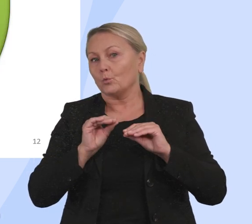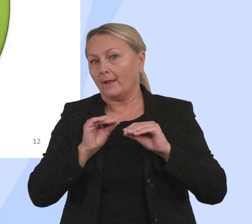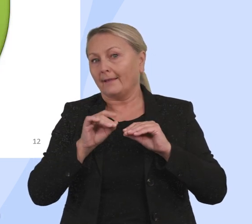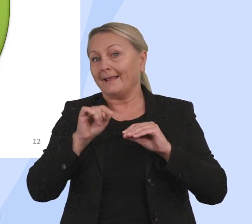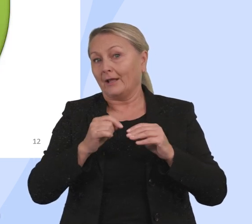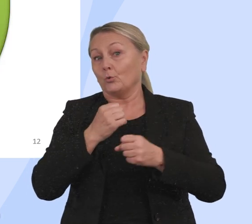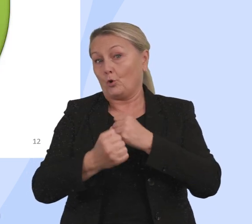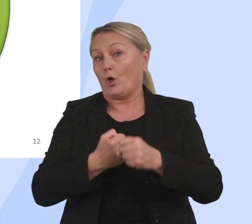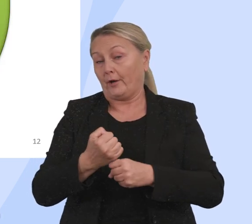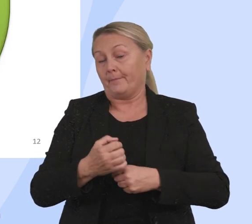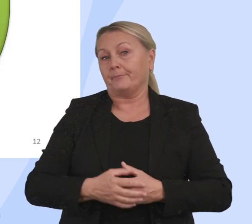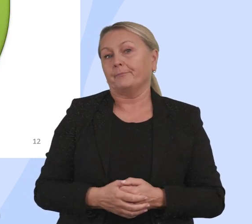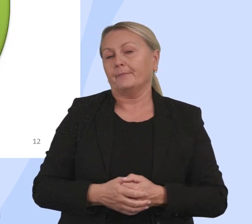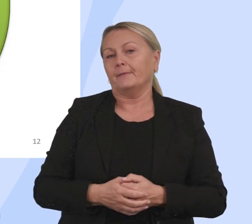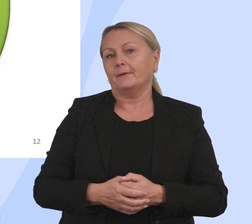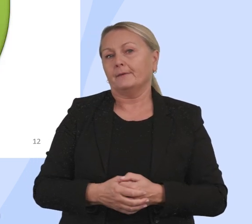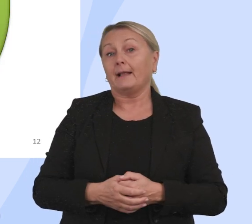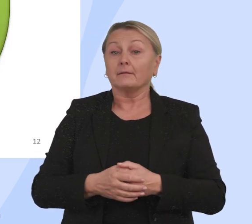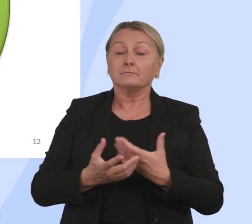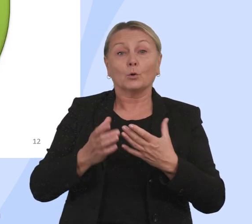en kommunikationsform, det er et sprog.